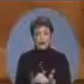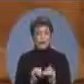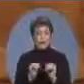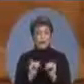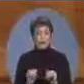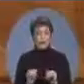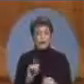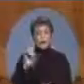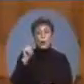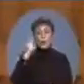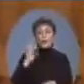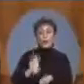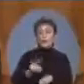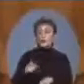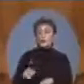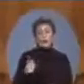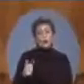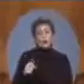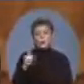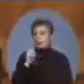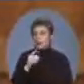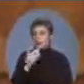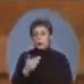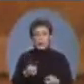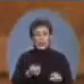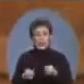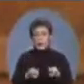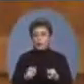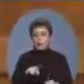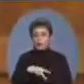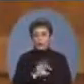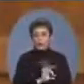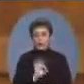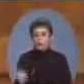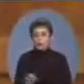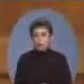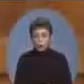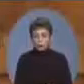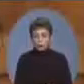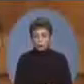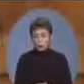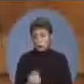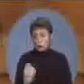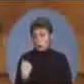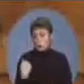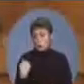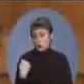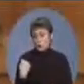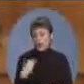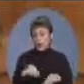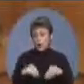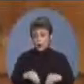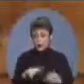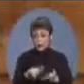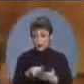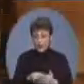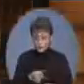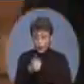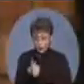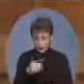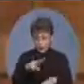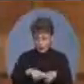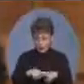gouvernement conservateur est incapable de bien gérer notre fédération. Il n'y a pas si longtemps, le ministre des Finances, lui, assis